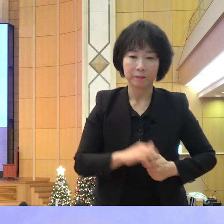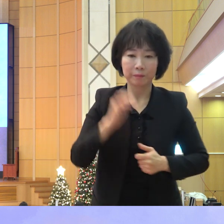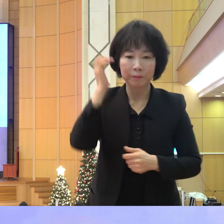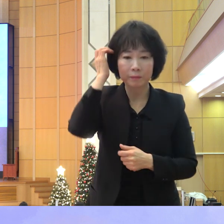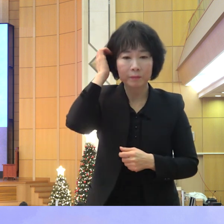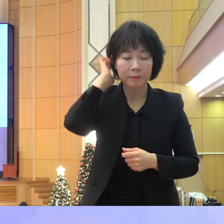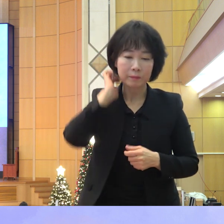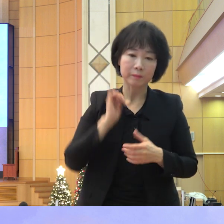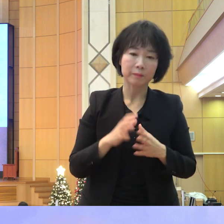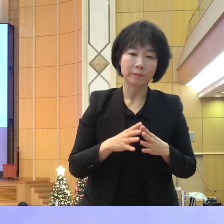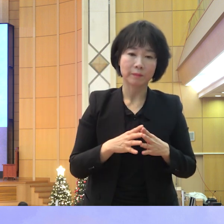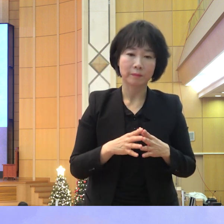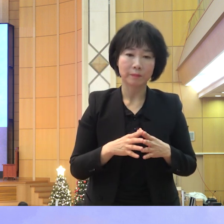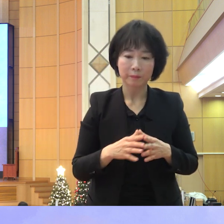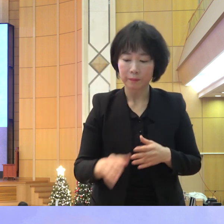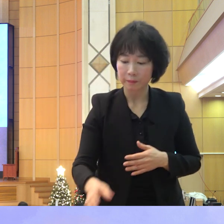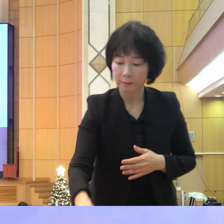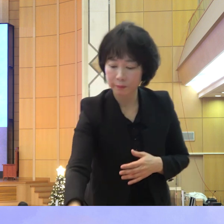174.